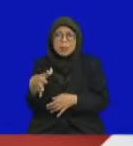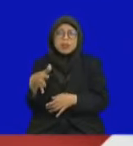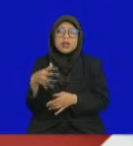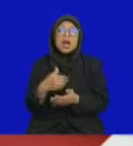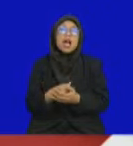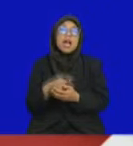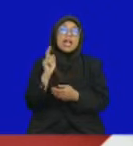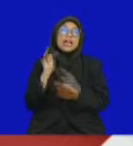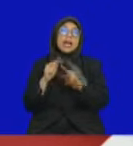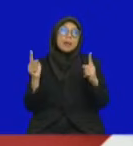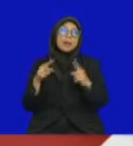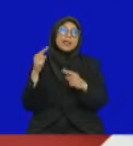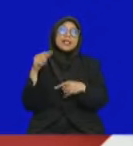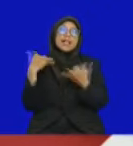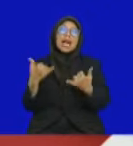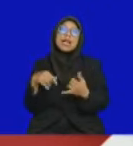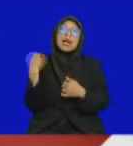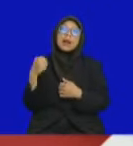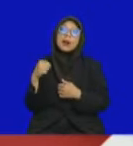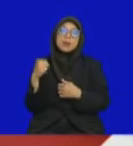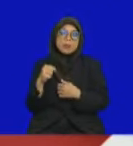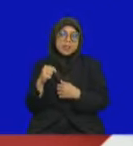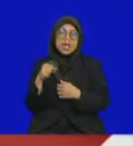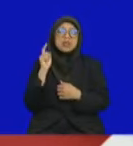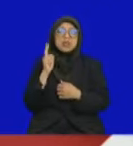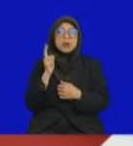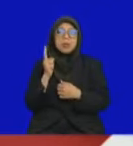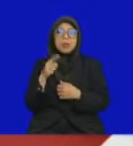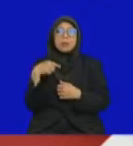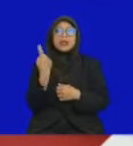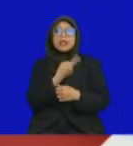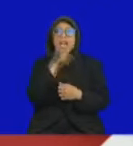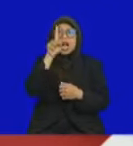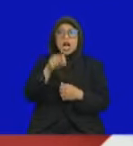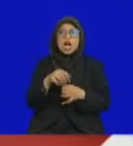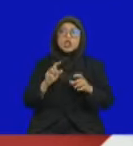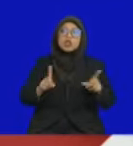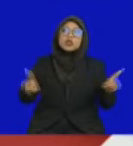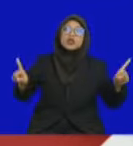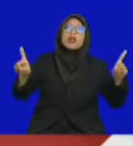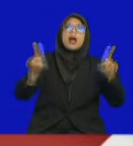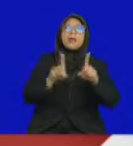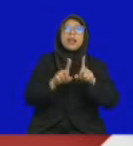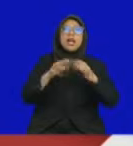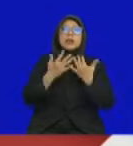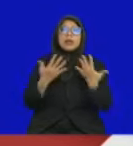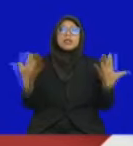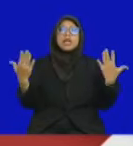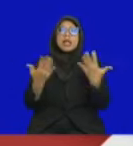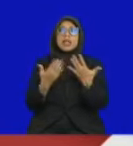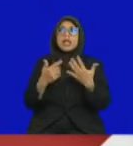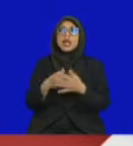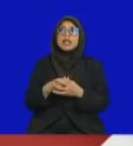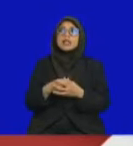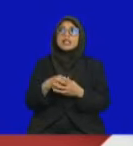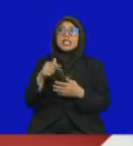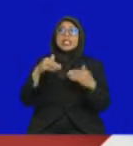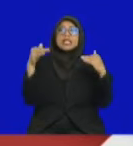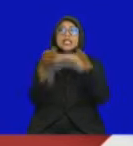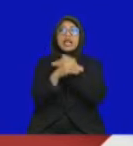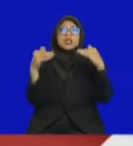namun saat ini belum bisa dilakukan karena kita harus damai dengan masyarakat yang saat ini menggunakan